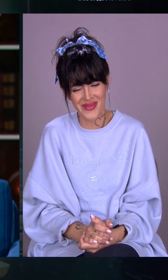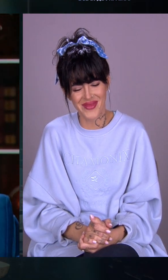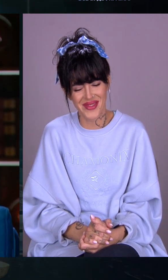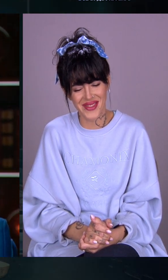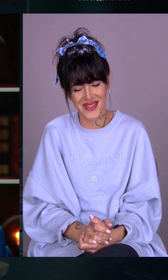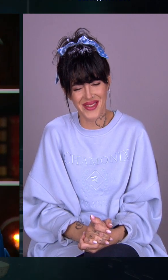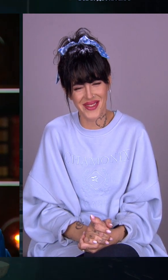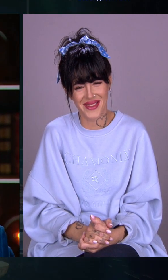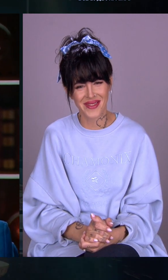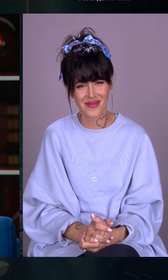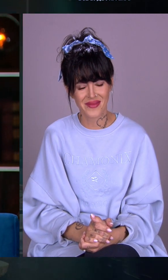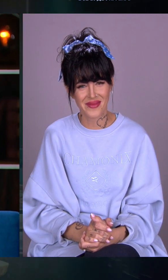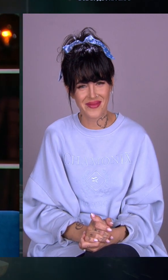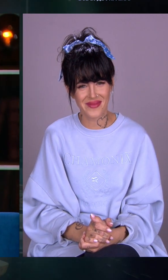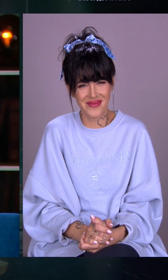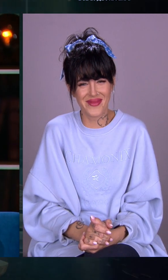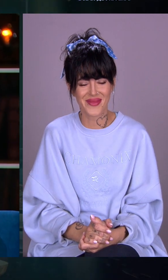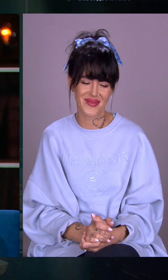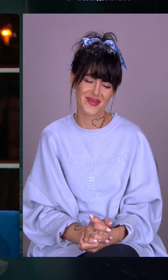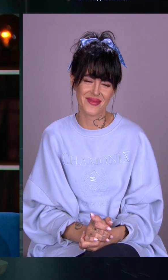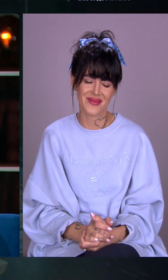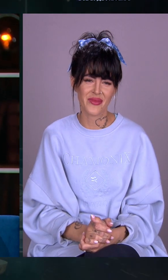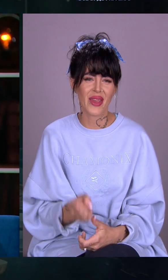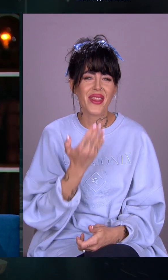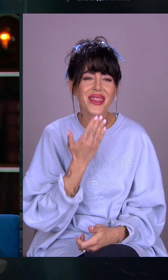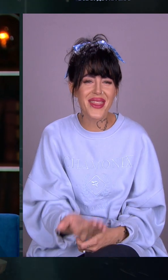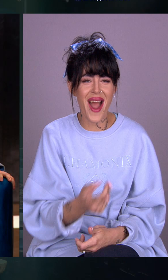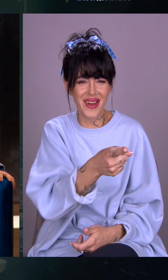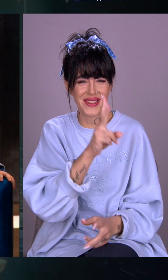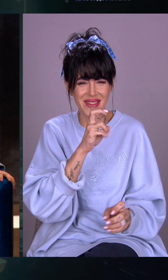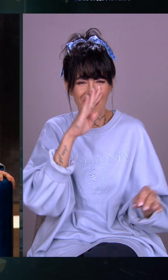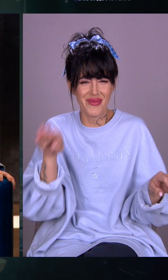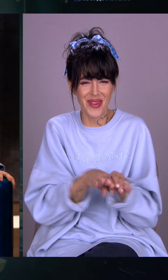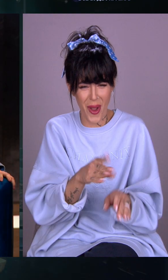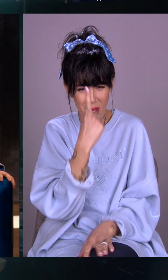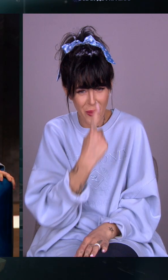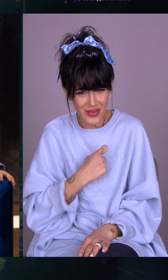Ой. Блін, я дякую тобі, що ти мені про це повідомив.